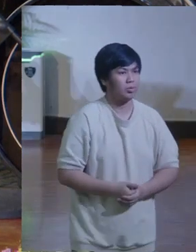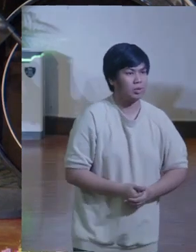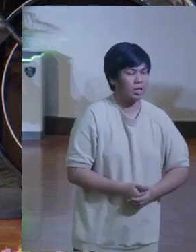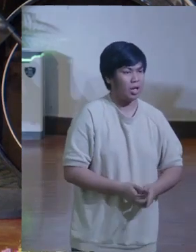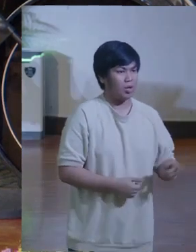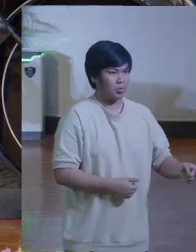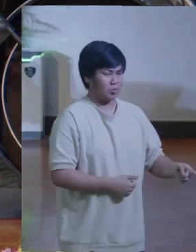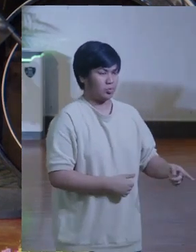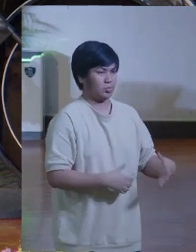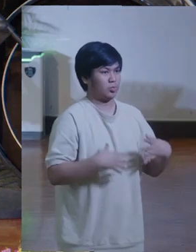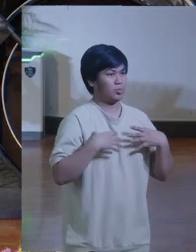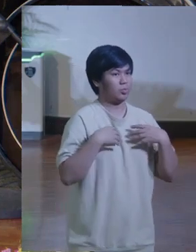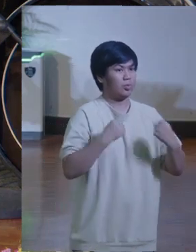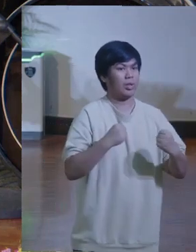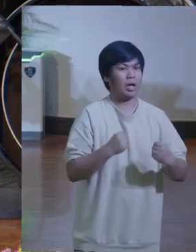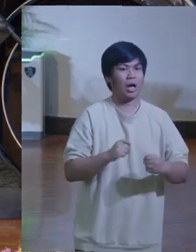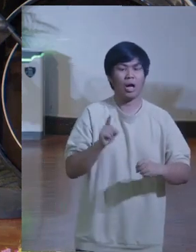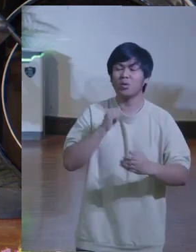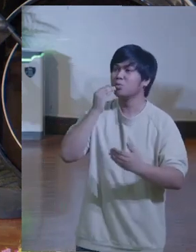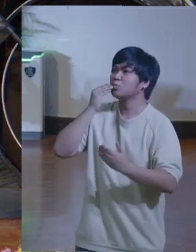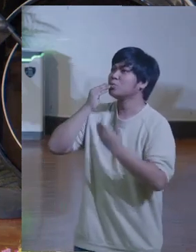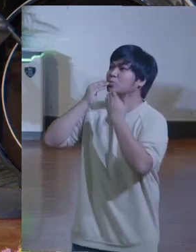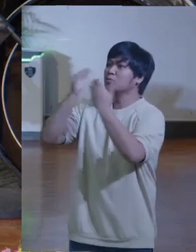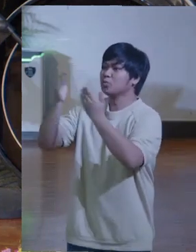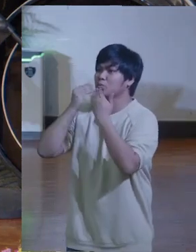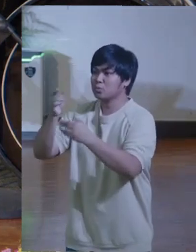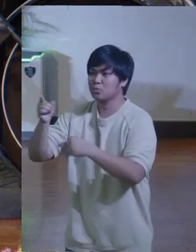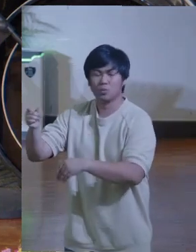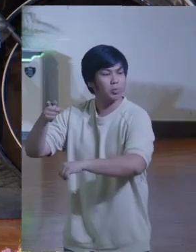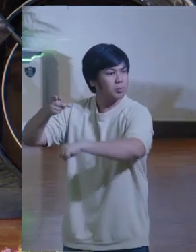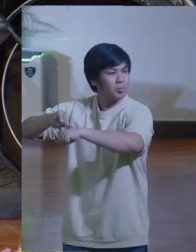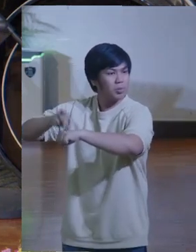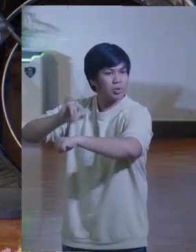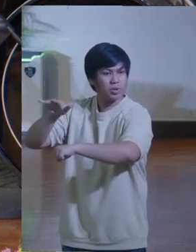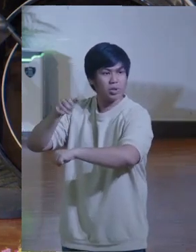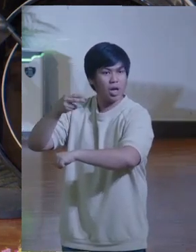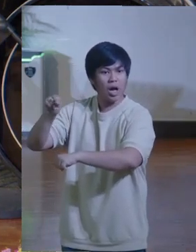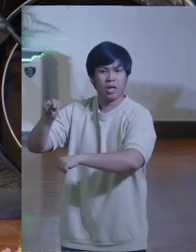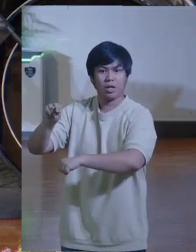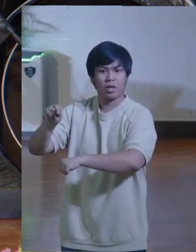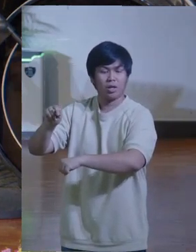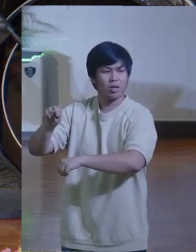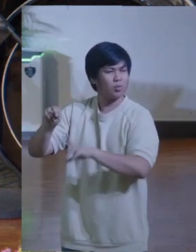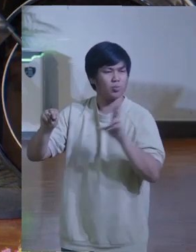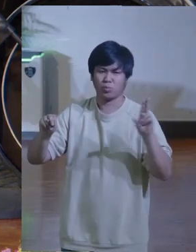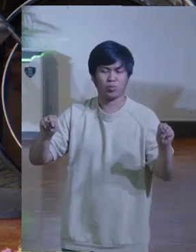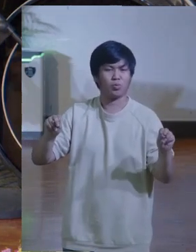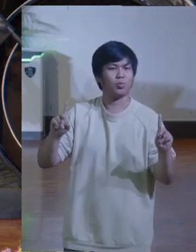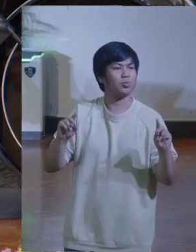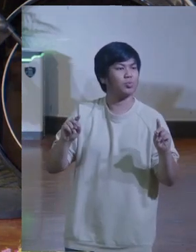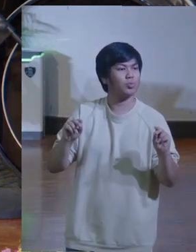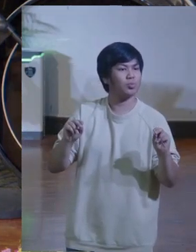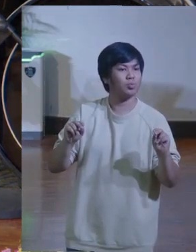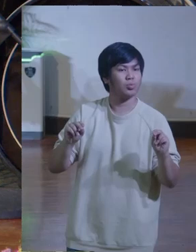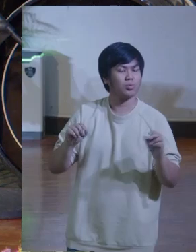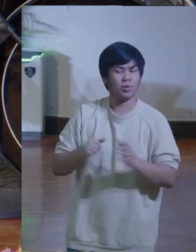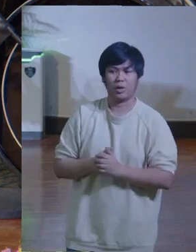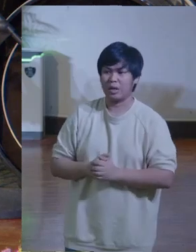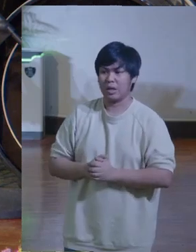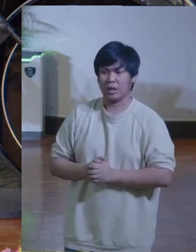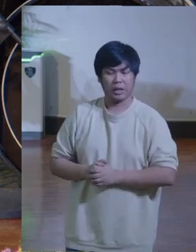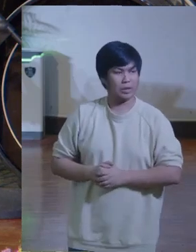sa pagpapagaling nila ng isang beggar na paralitiko, sila